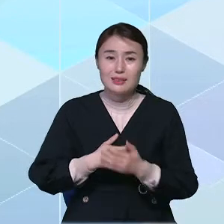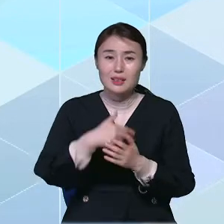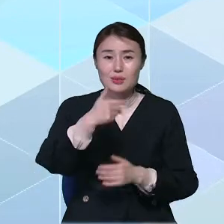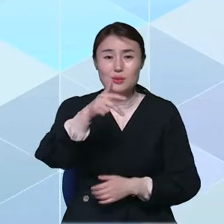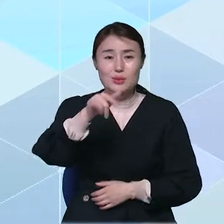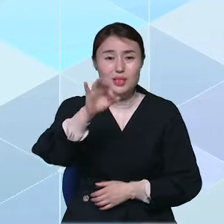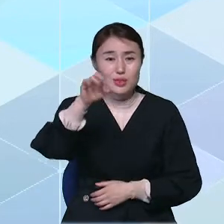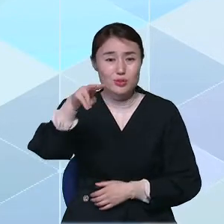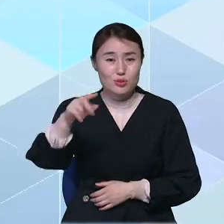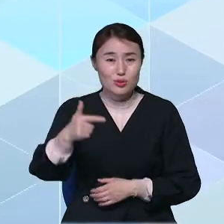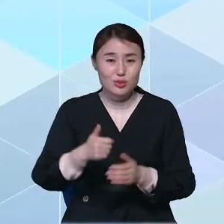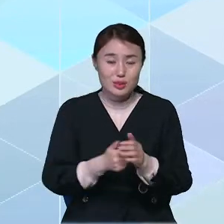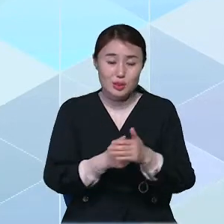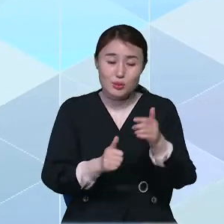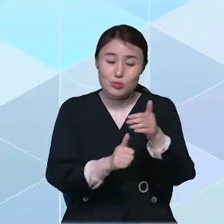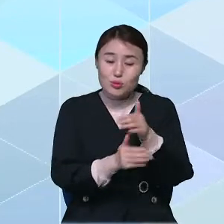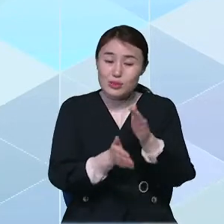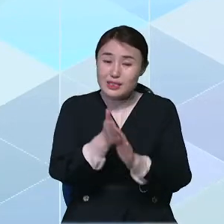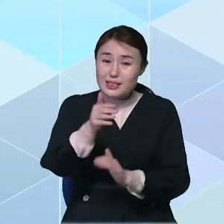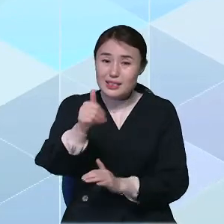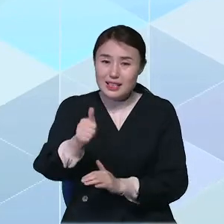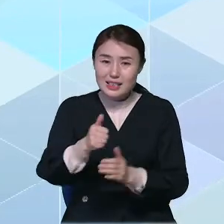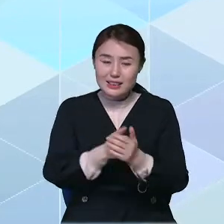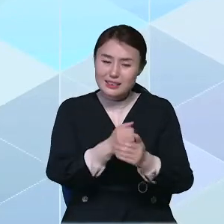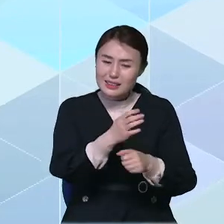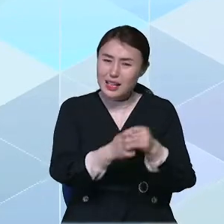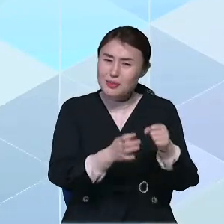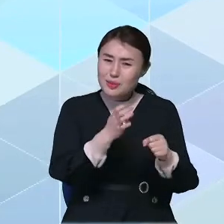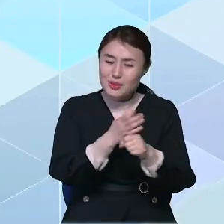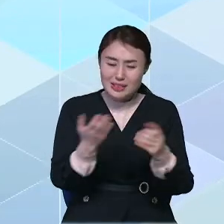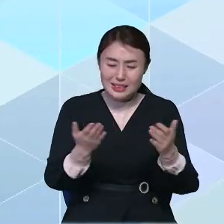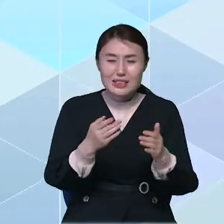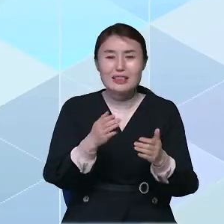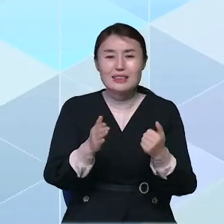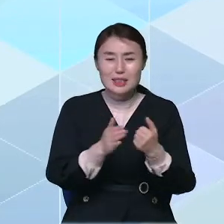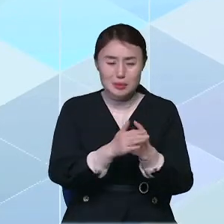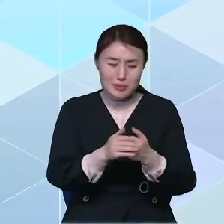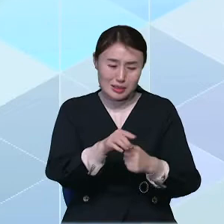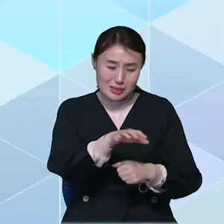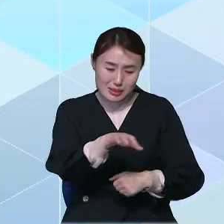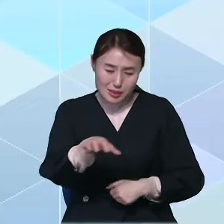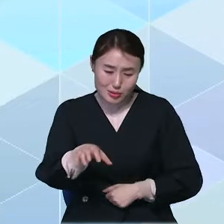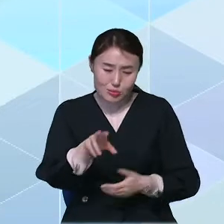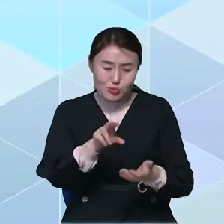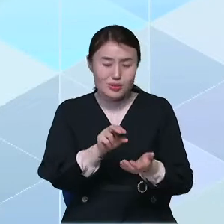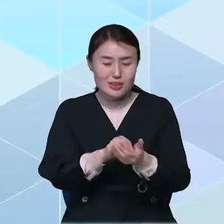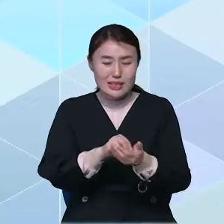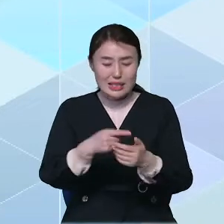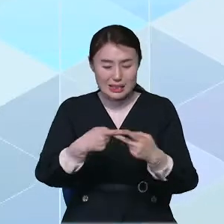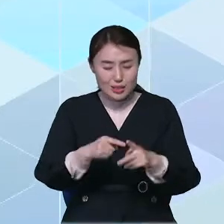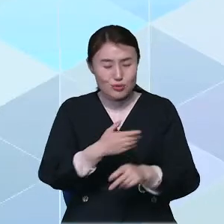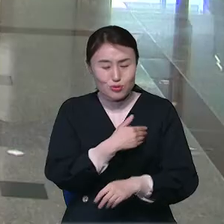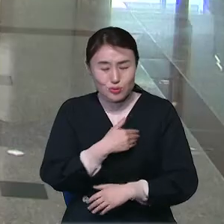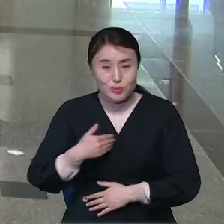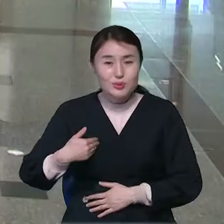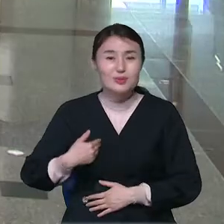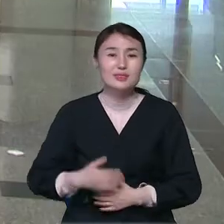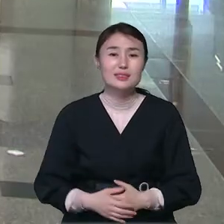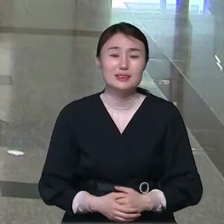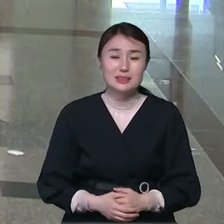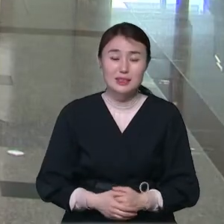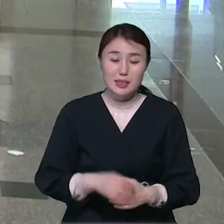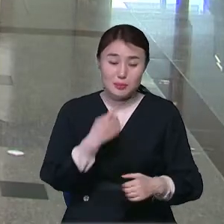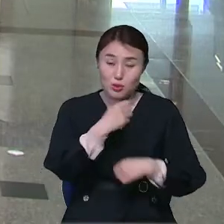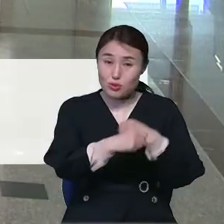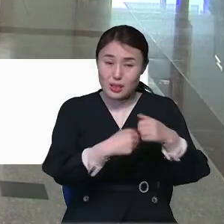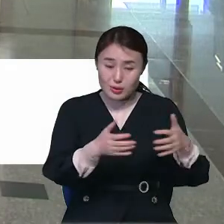나주 부지사는 전남 도청에서 40년 동안 일했기 때문에 지역 현안에 대한 이해도가 높다는 평가입니다 아직까지